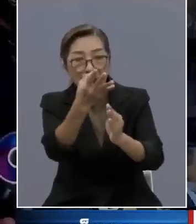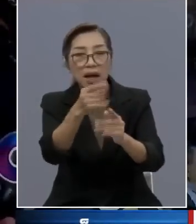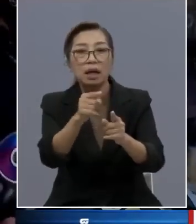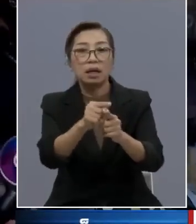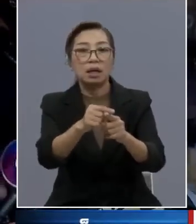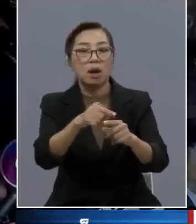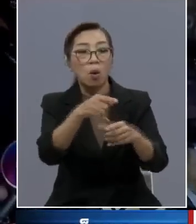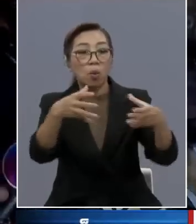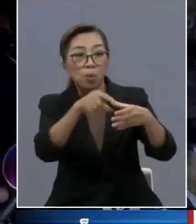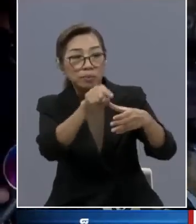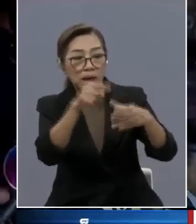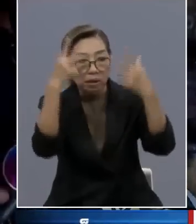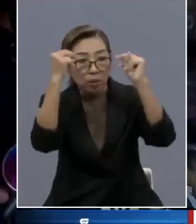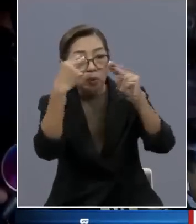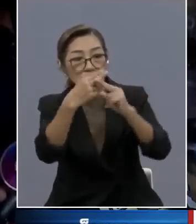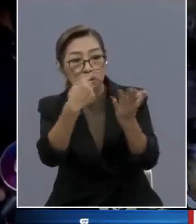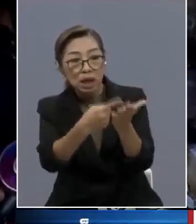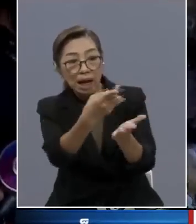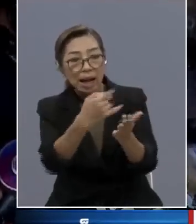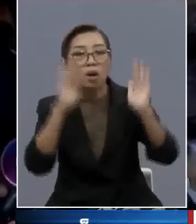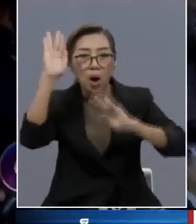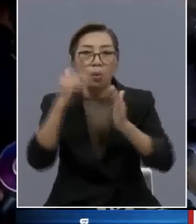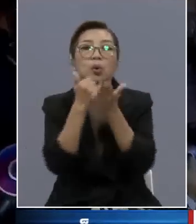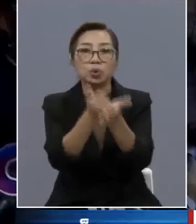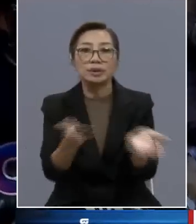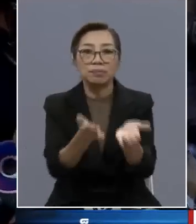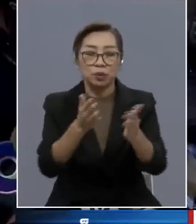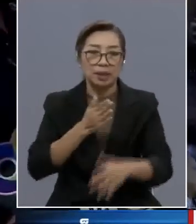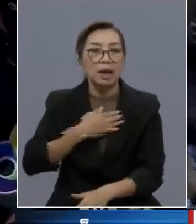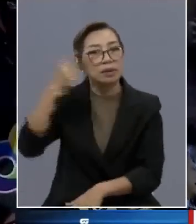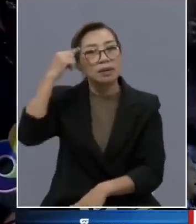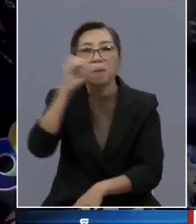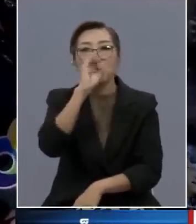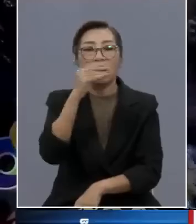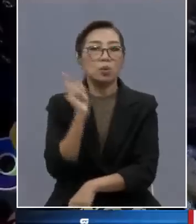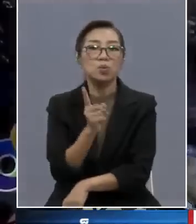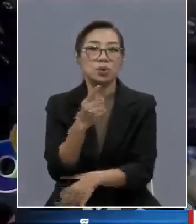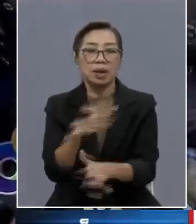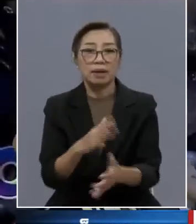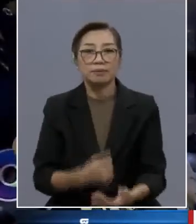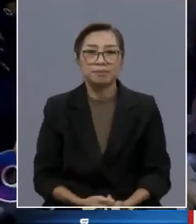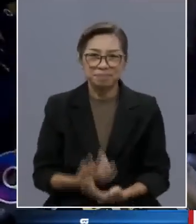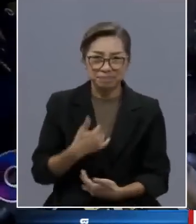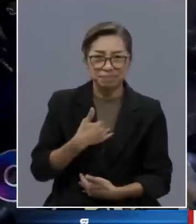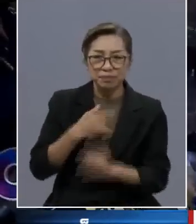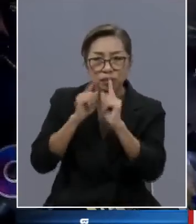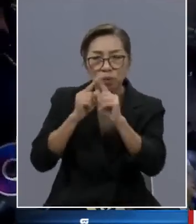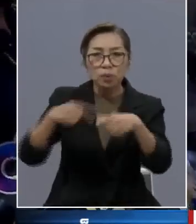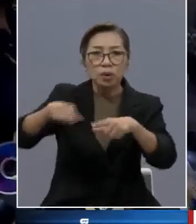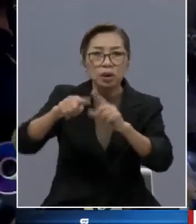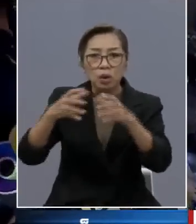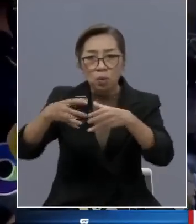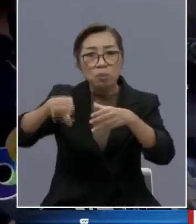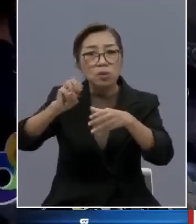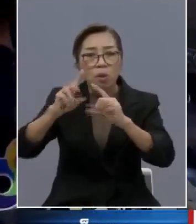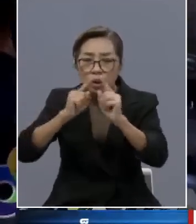คุณวันชัยตั้งแต่ต้นแล้วก็จะไม่เปลี่ยนแปลงด้วยนะครับนอกจากนี้ยังเชื่อว่าจากการปรึกษาหารือกันมาโดยตลอดของส